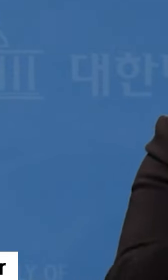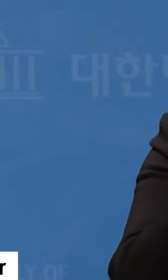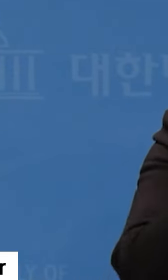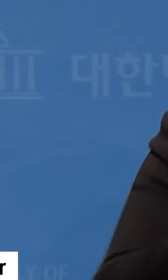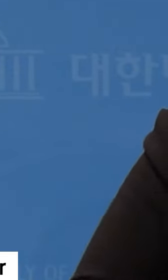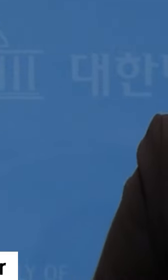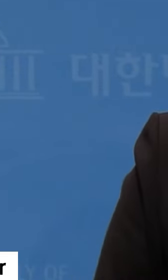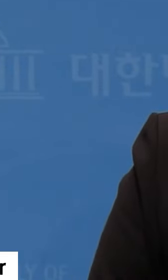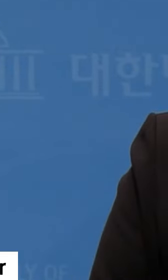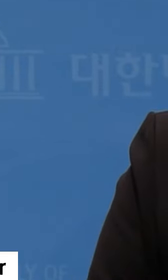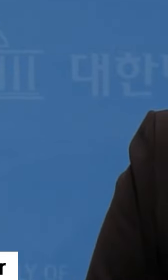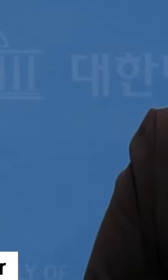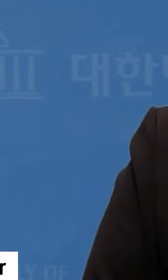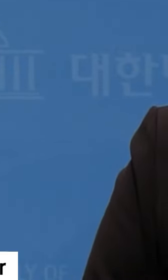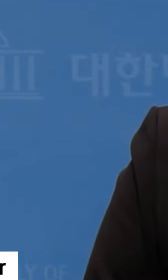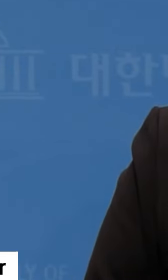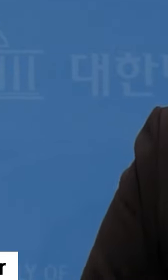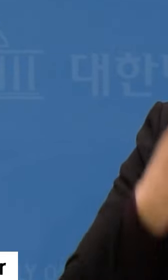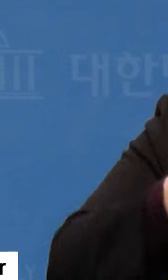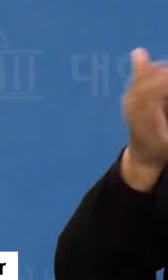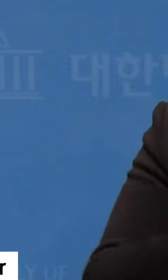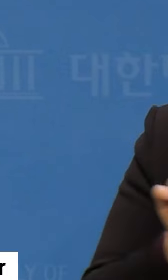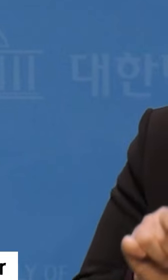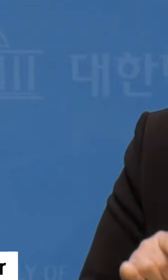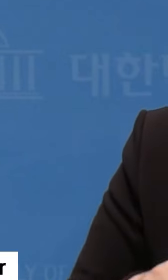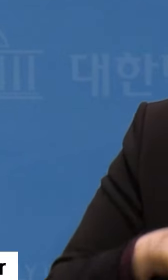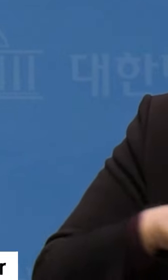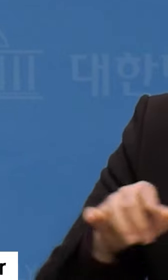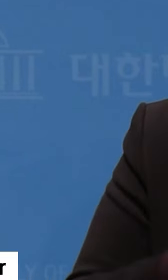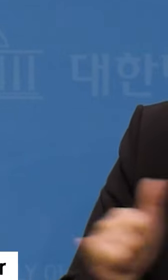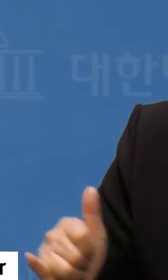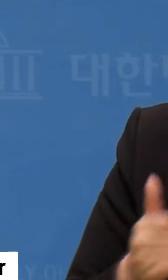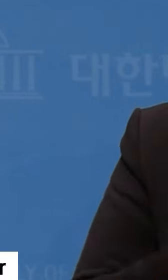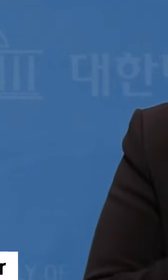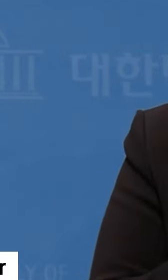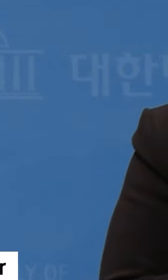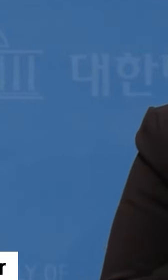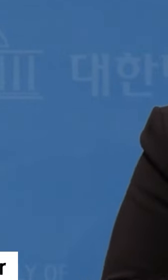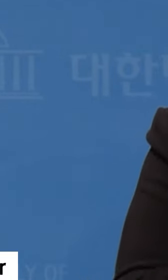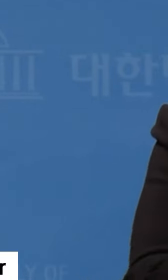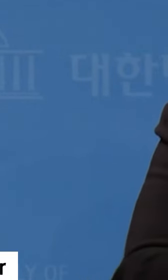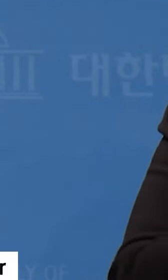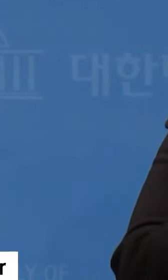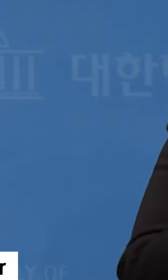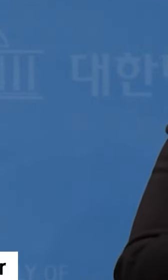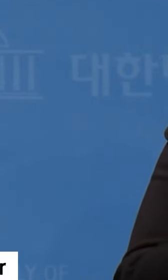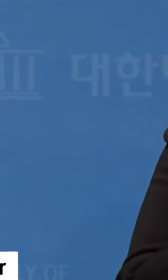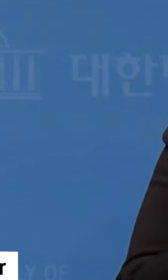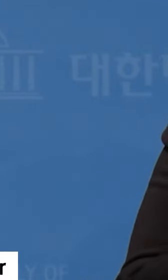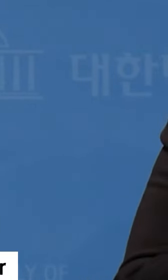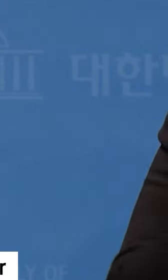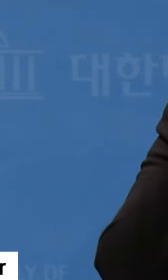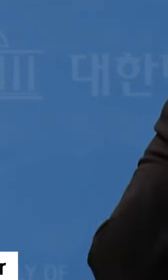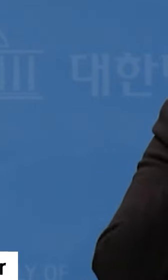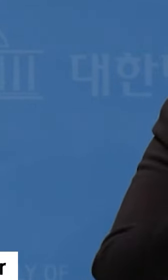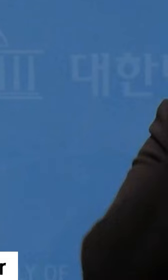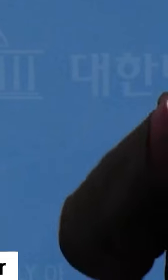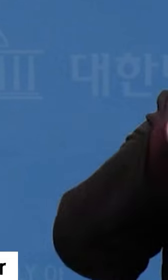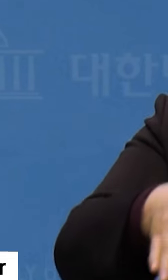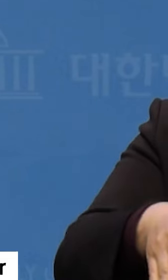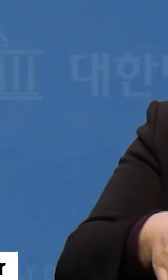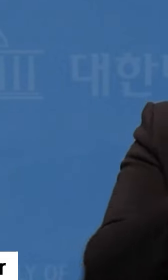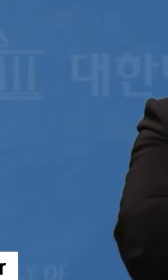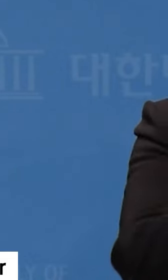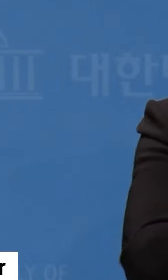혁신하겠습니다. 민주당은 서민과 중산층을 대변하고 민주주의와 인권, 정의와 평등의